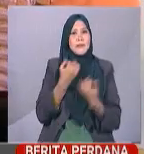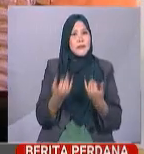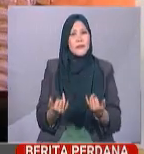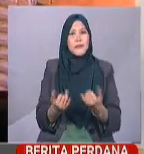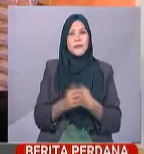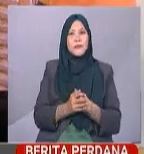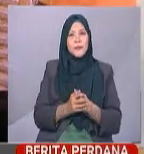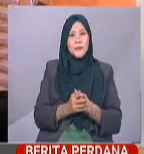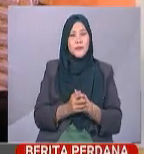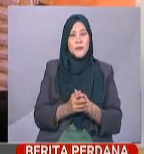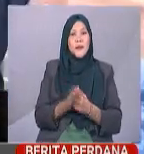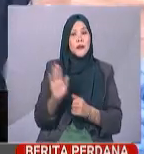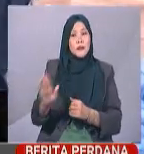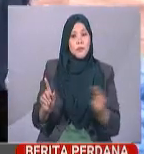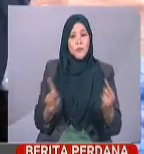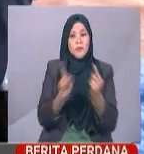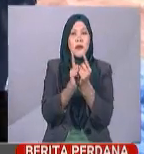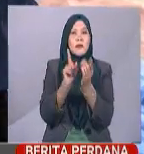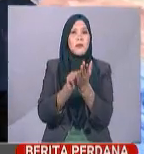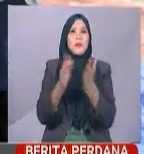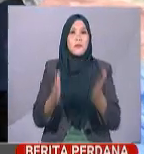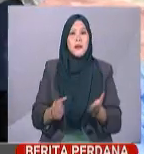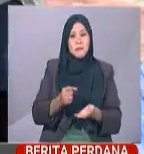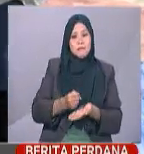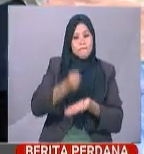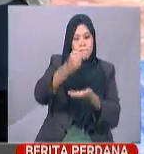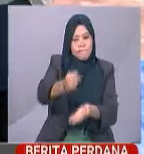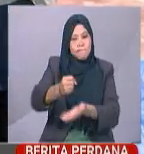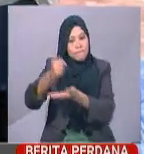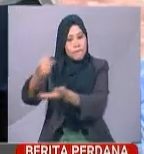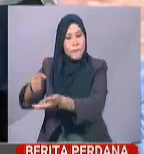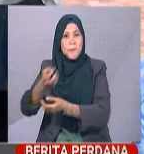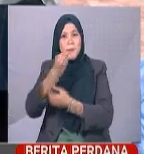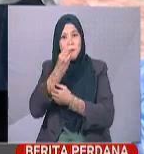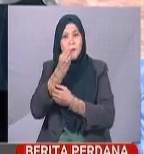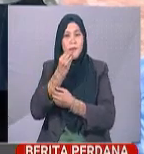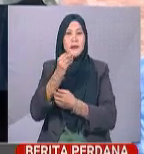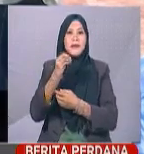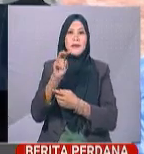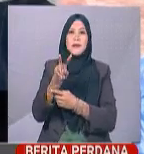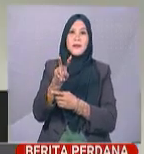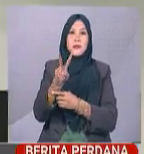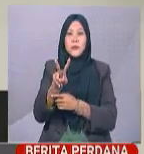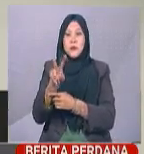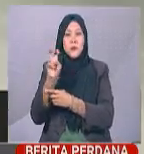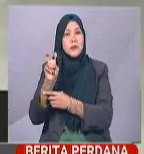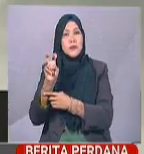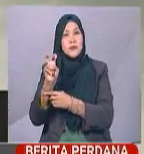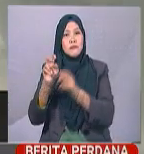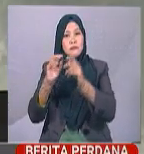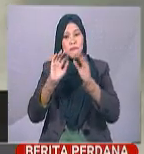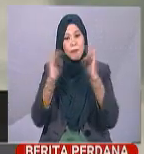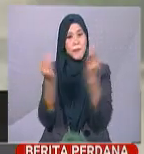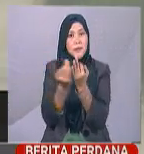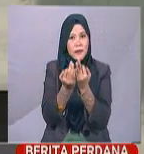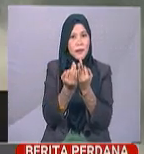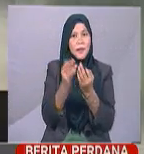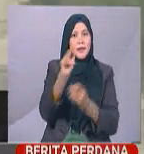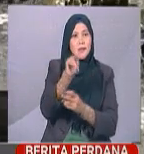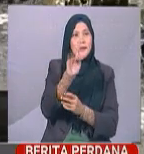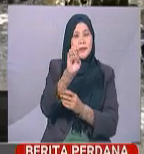Hai beliau ditemui mitos lepas mengajukan bantuan makanan kepada 500 ketua isi rumah di daerah kecil suku keningau